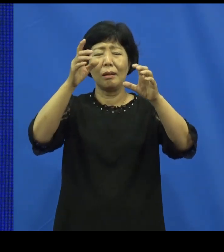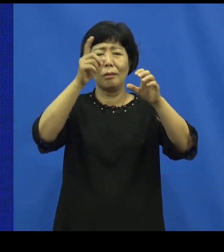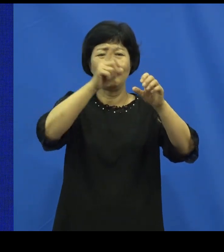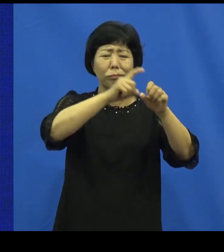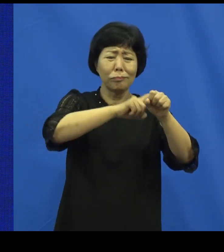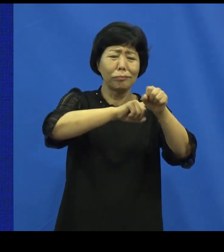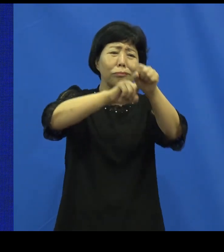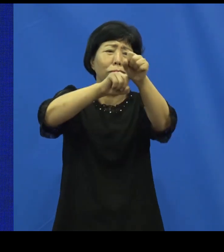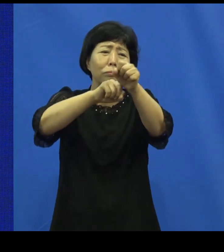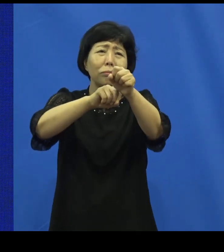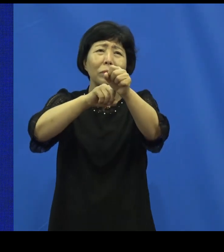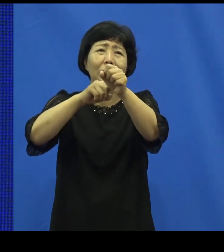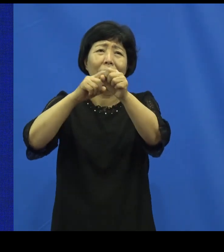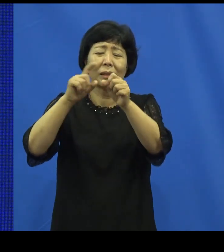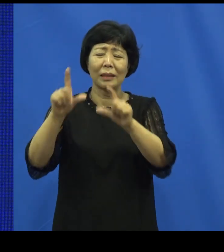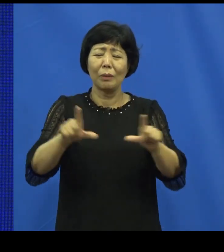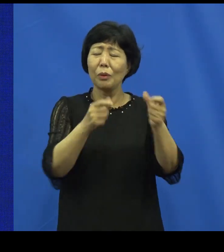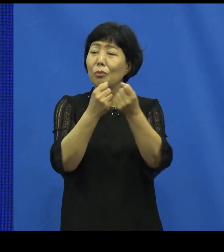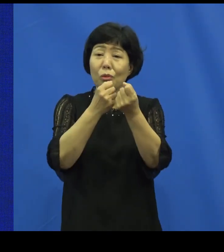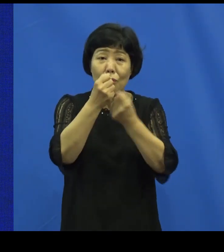놀랄 거예요.